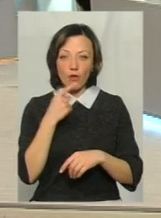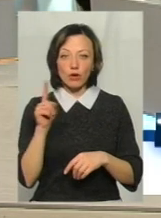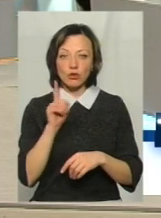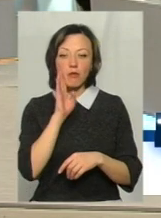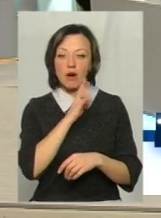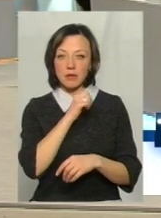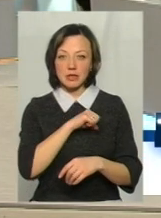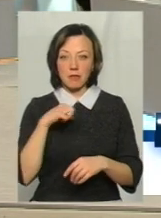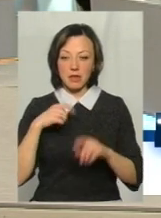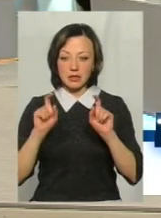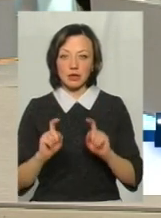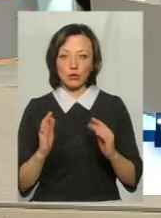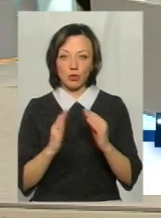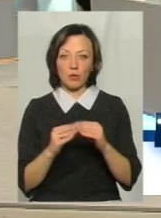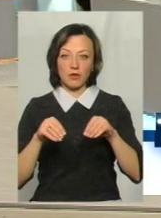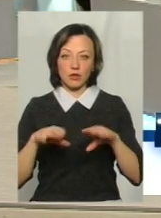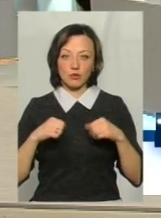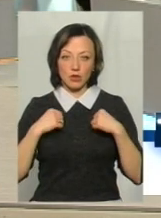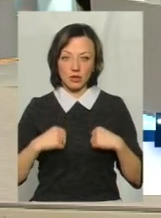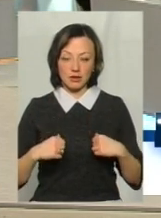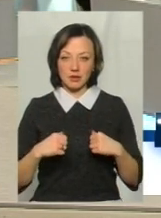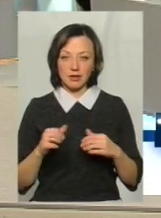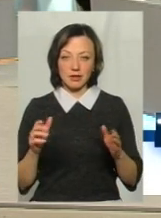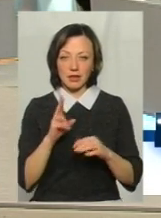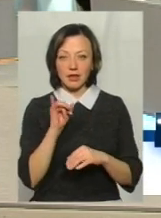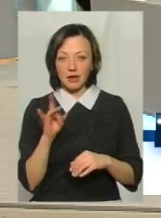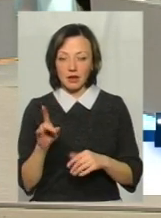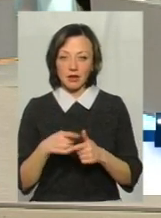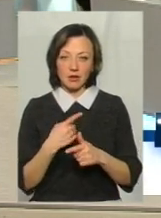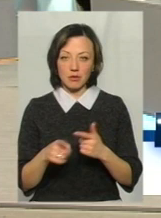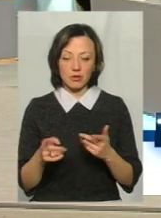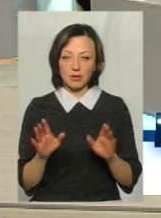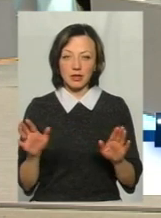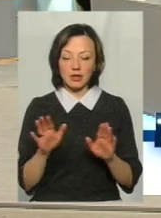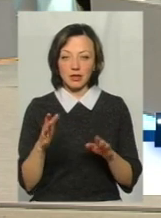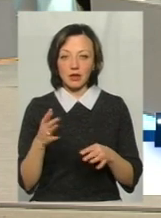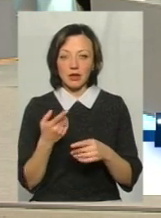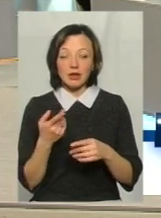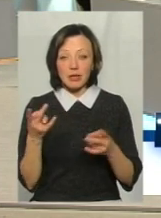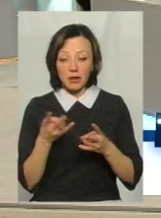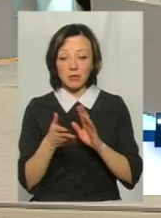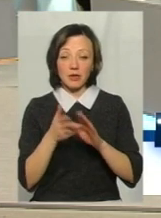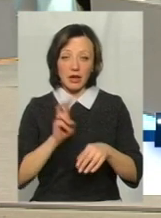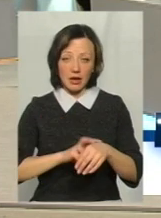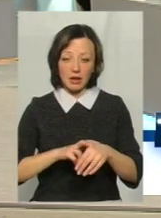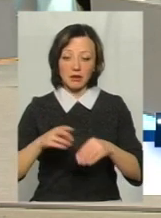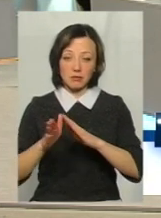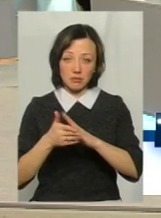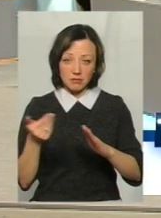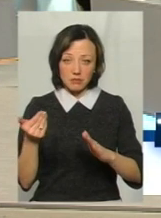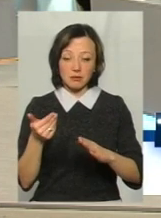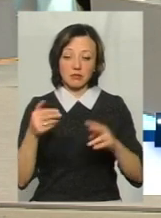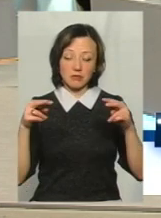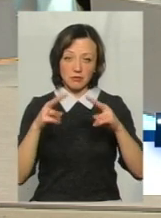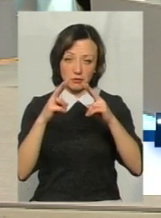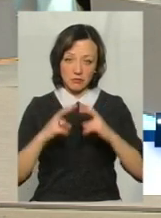що мама сама сидить вдома і спокійно переносить ну, кір або інше, щеплення. Або інше захворювання. Це вирішується лікарем, в